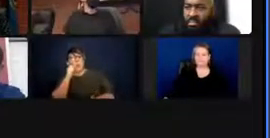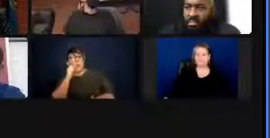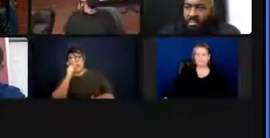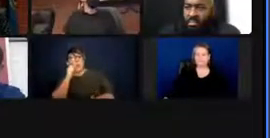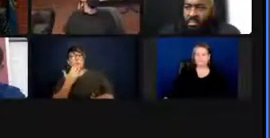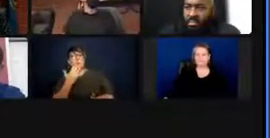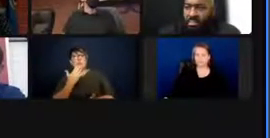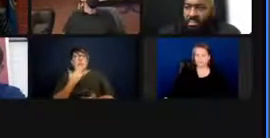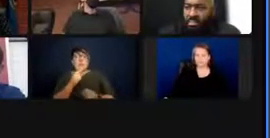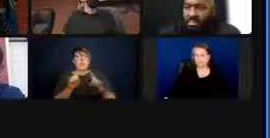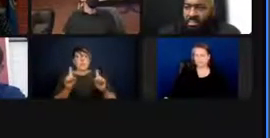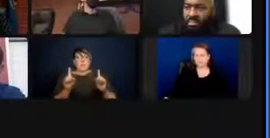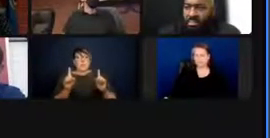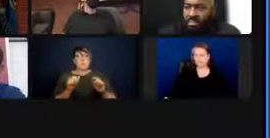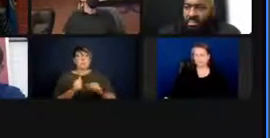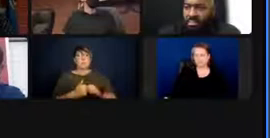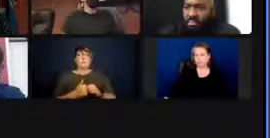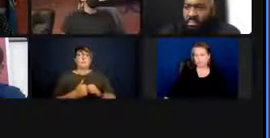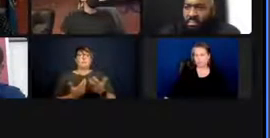Wanafunzi wa rangi